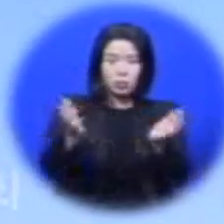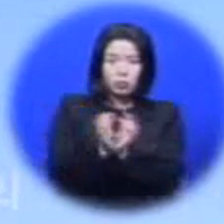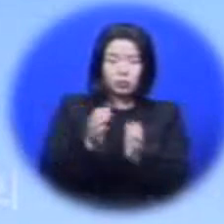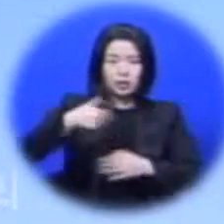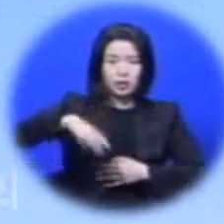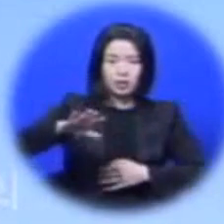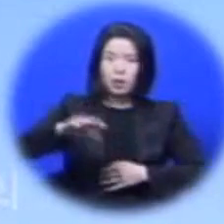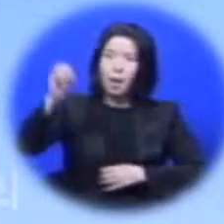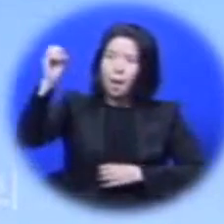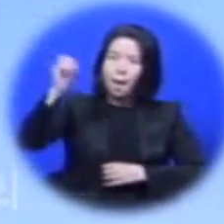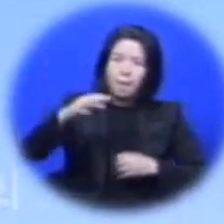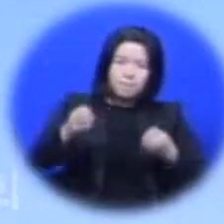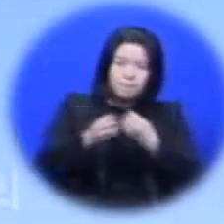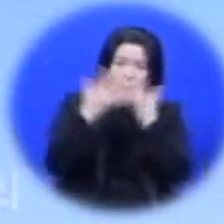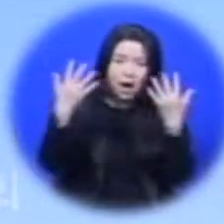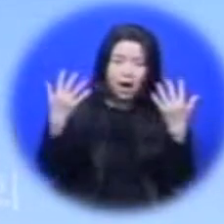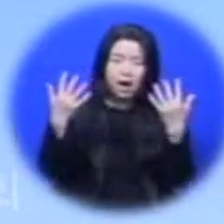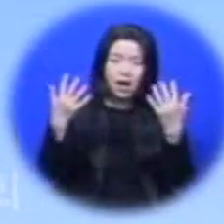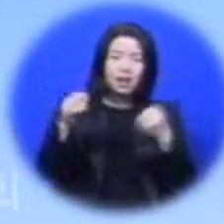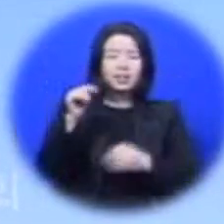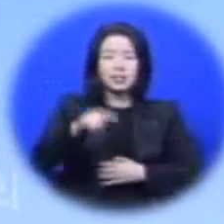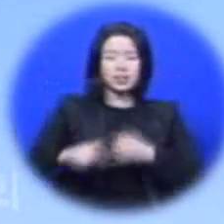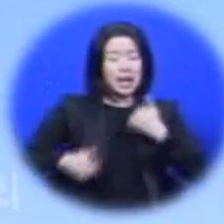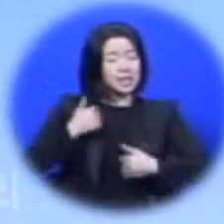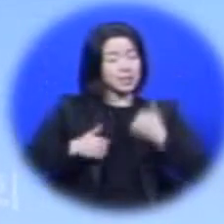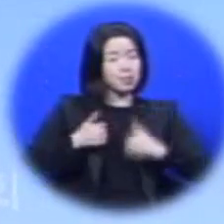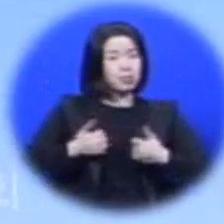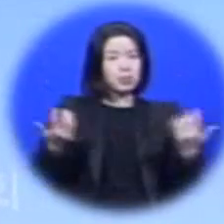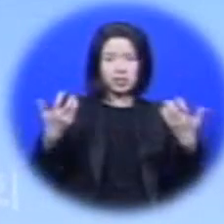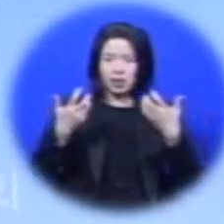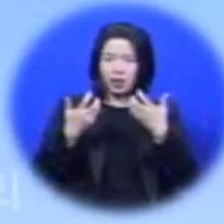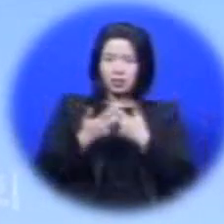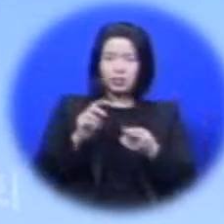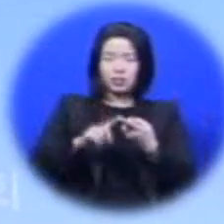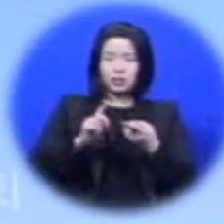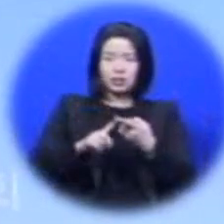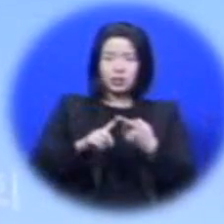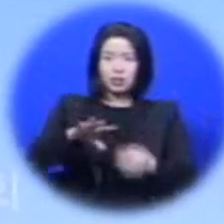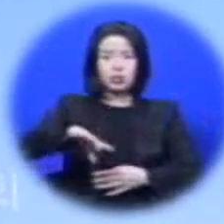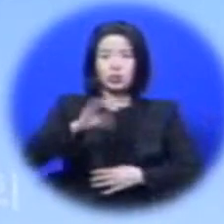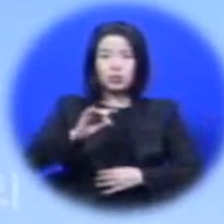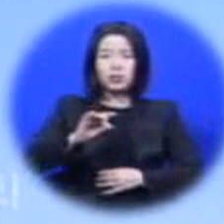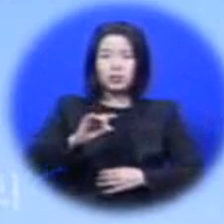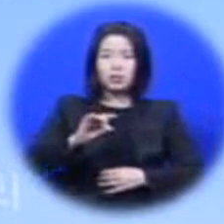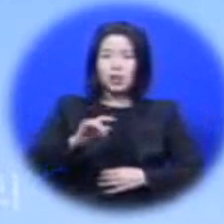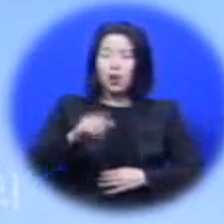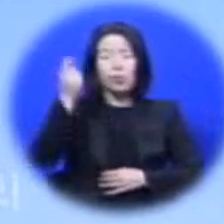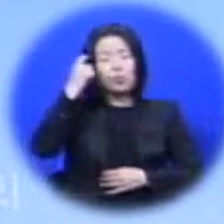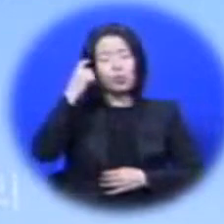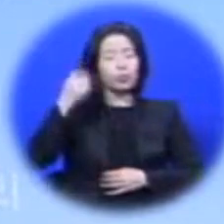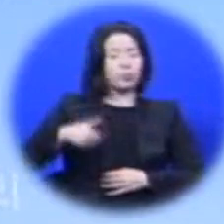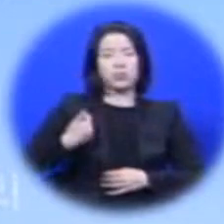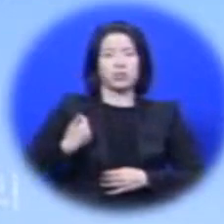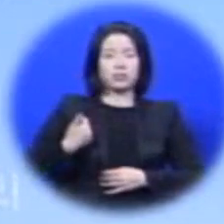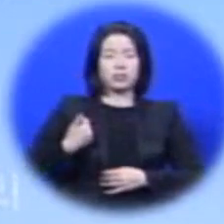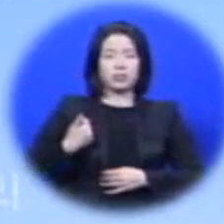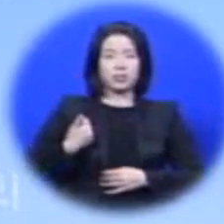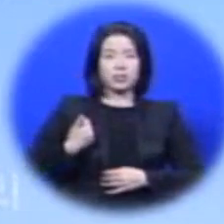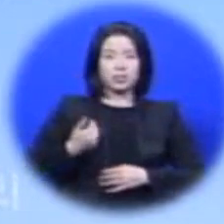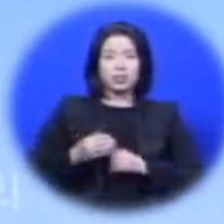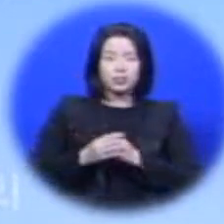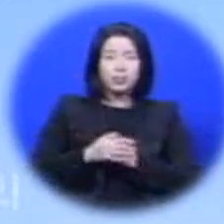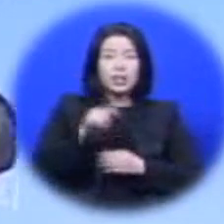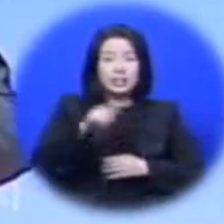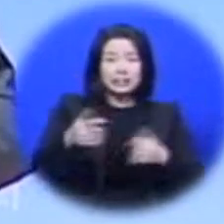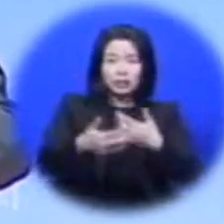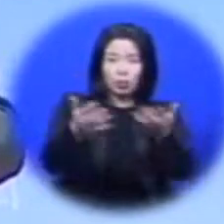그렇게 밝고 그렇게 기쁨이 있는 것을 처음에는 왜 그런지를 몰랐었어요.